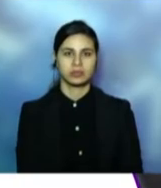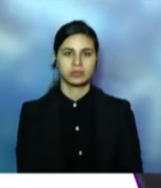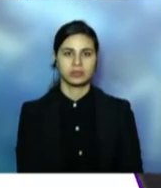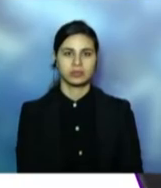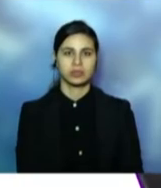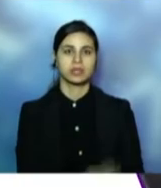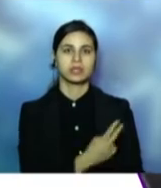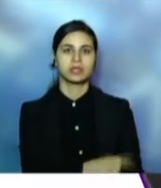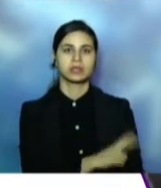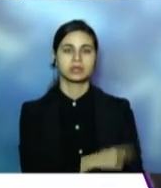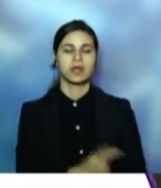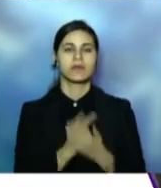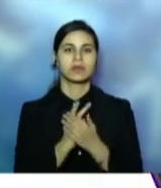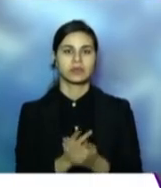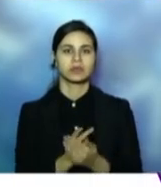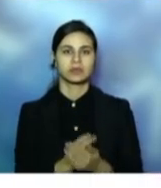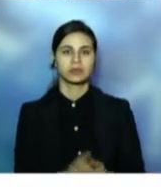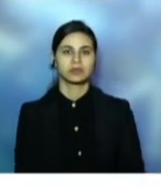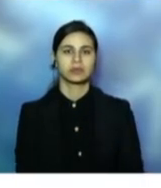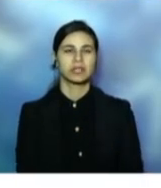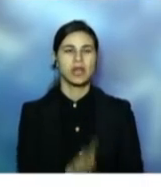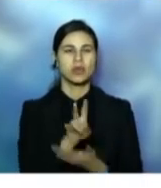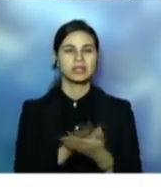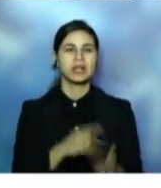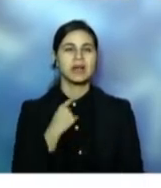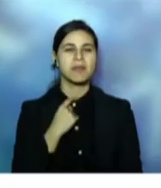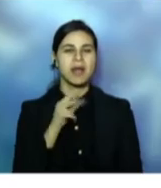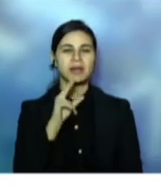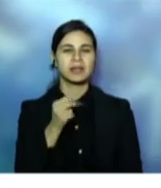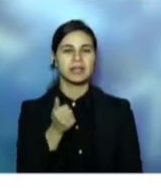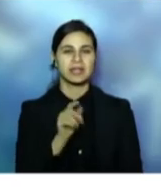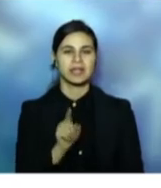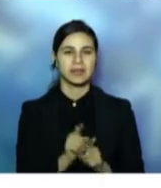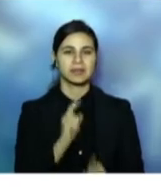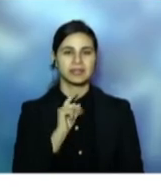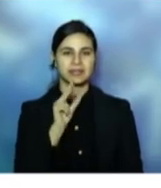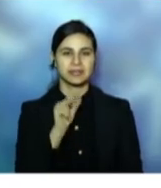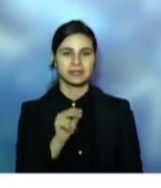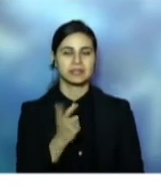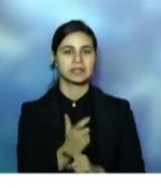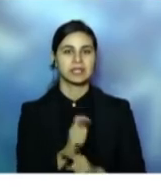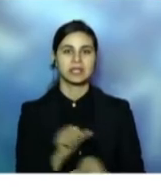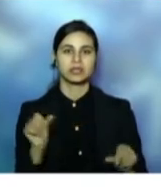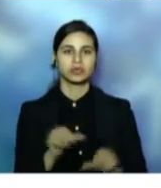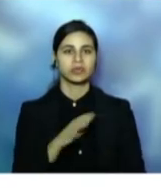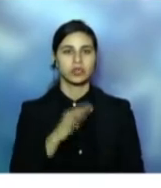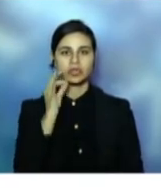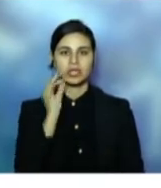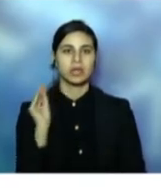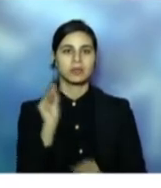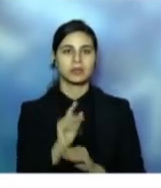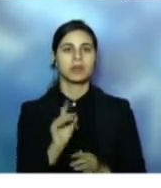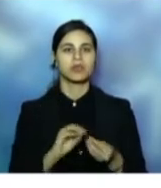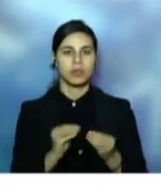მოხდები მეტაფორის ავანყოფა. ძალიან ცუდად გვეს მის უკაცრავად, თუ შეიძლება ცოტა უფრო. ცუდად ვიყავი ძალიან, შაქარმა ამიწია,